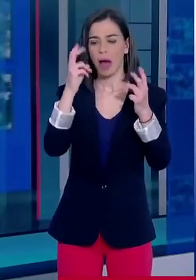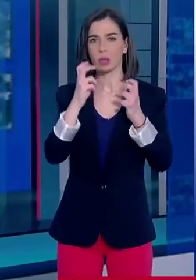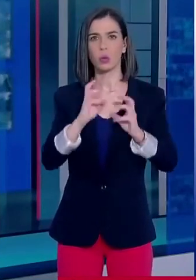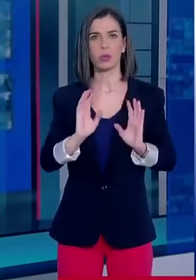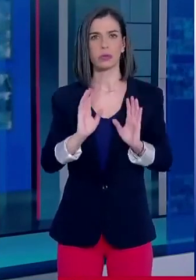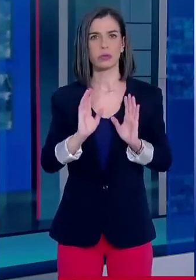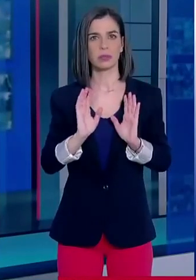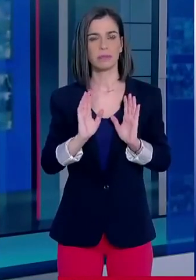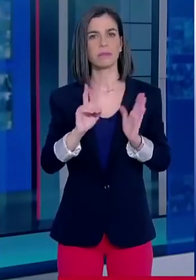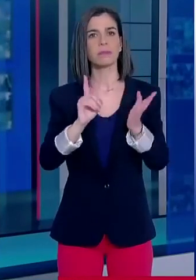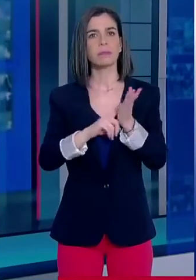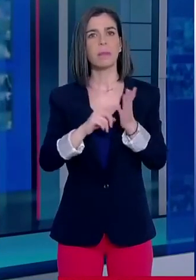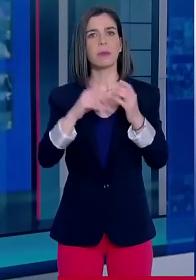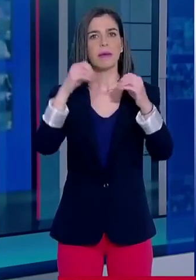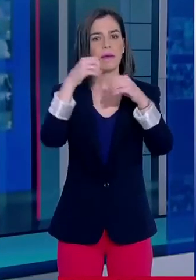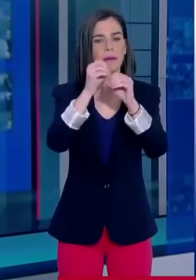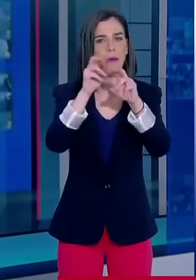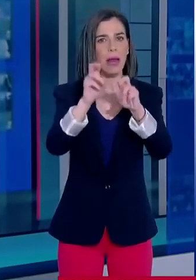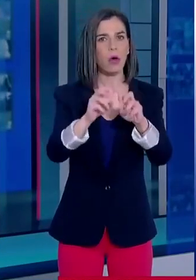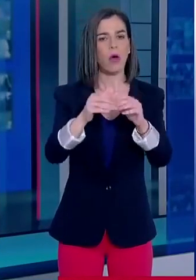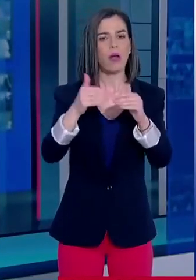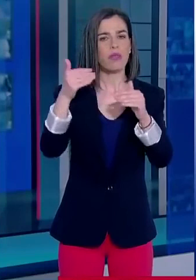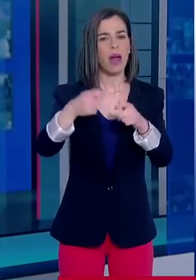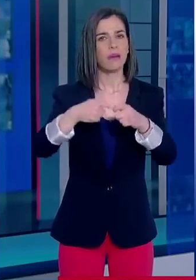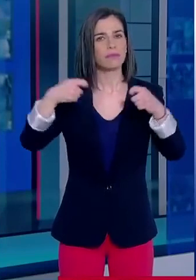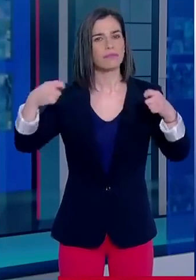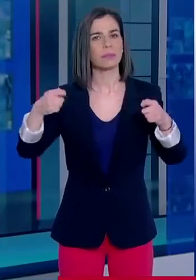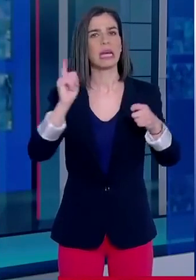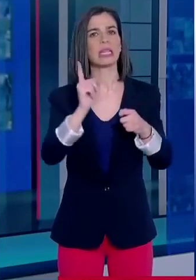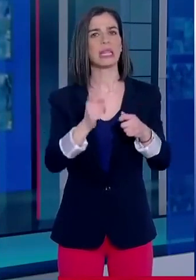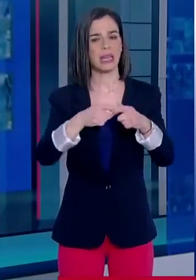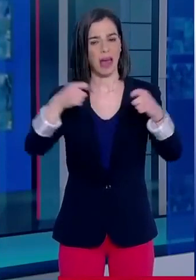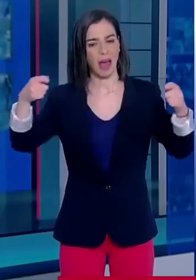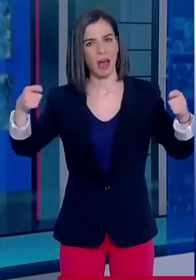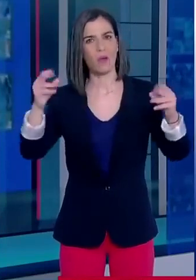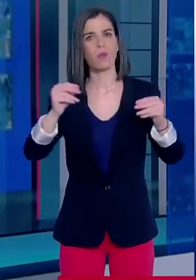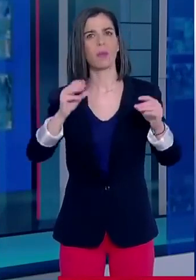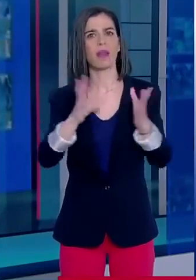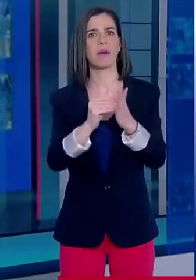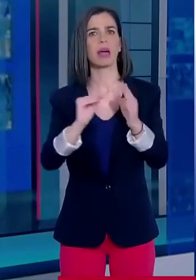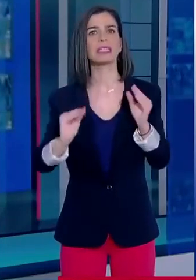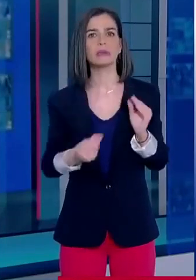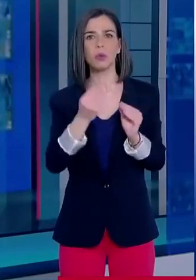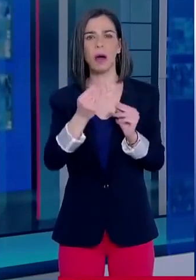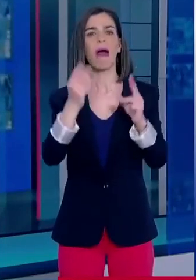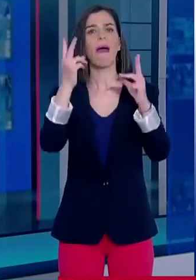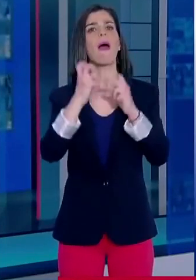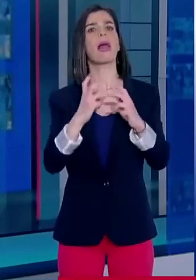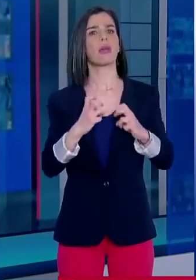παρακολούθηση και εργαστριακό έλεγχο. Τώρα θα διευρυνθούν και τα κριτήρια εργαστριακού έλεγχου για ανθρώπους που έχουν συμπτώματα. Και